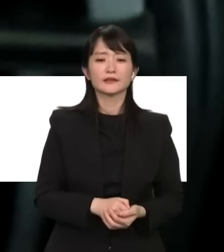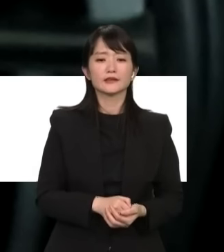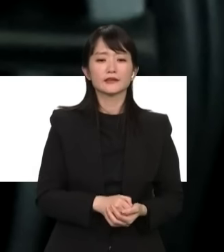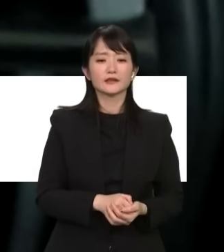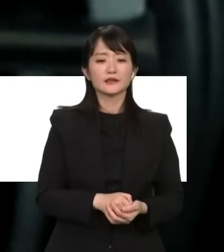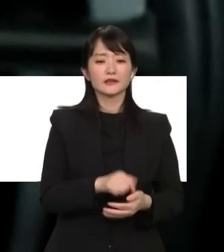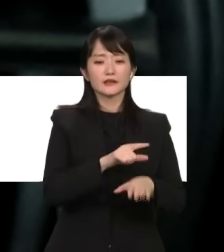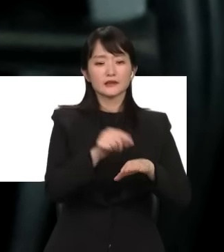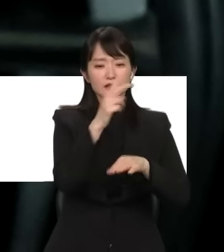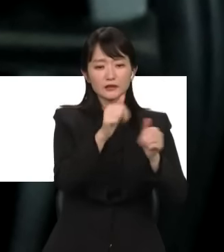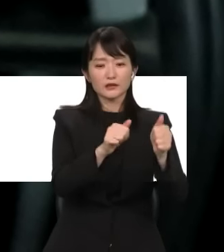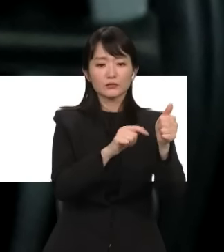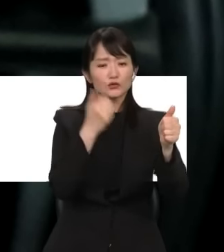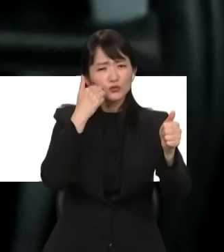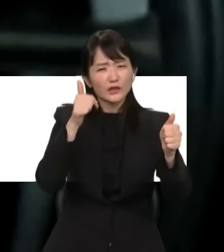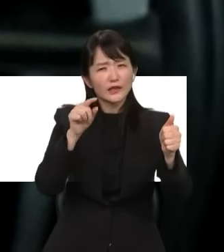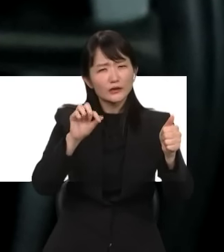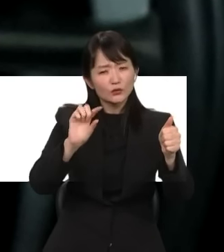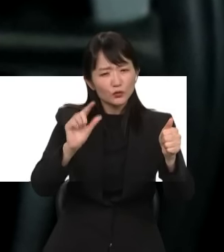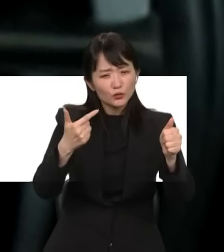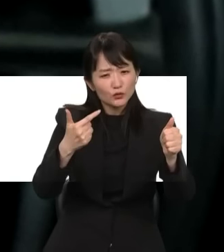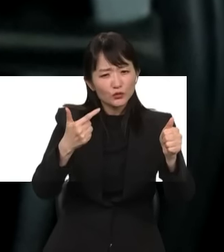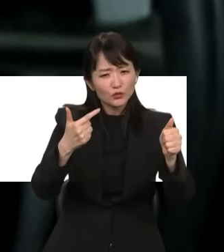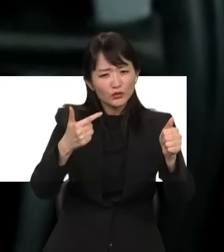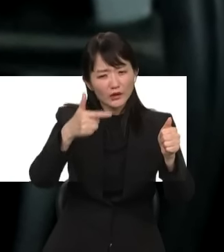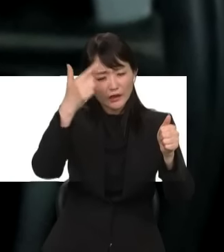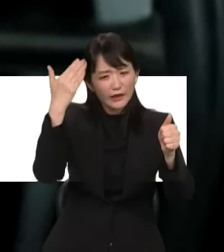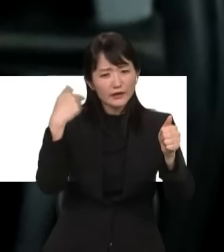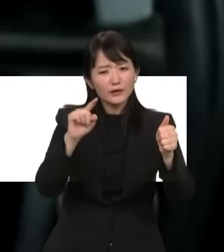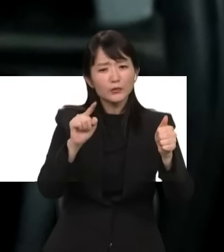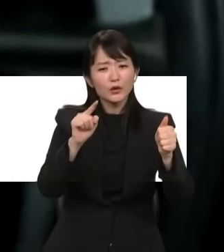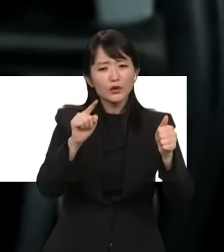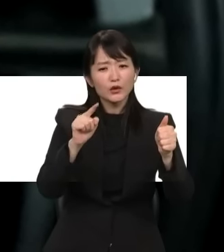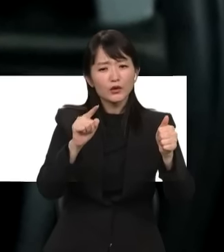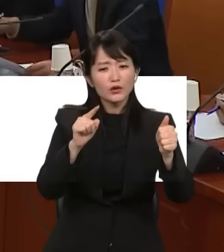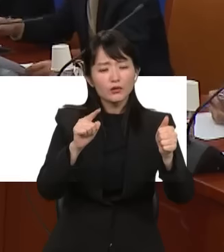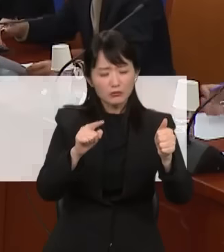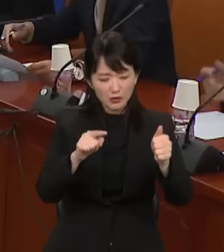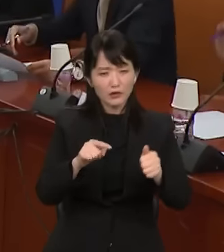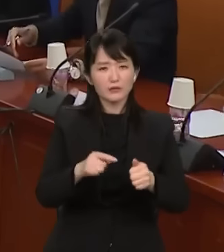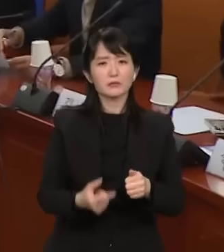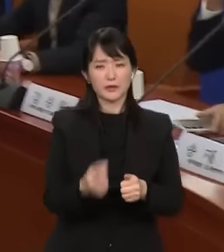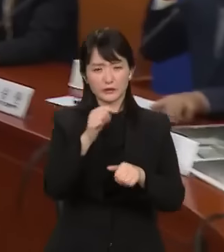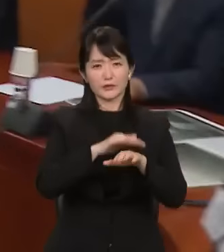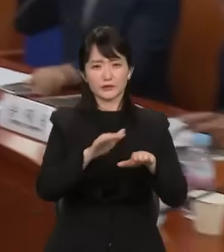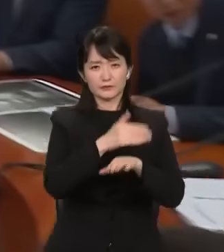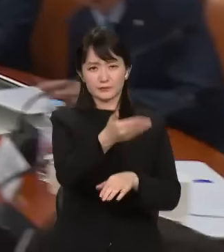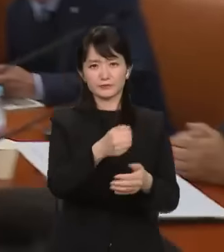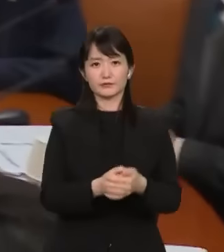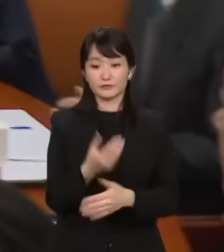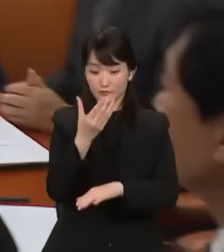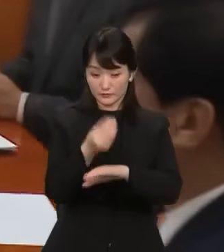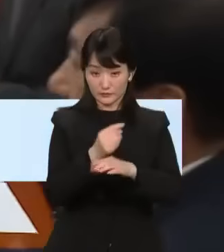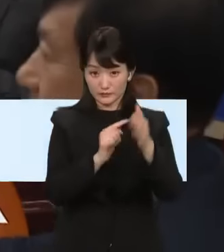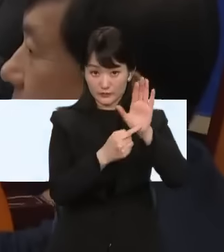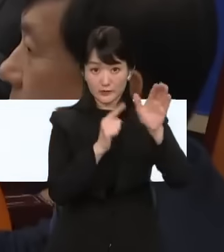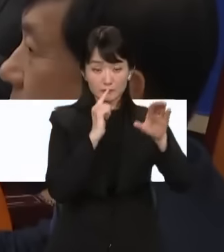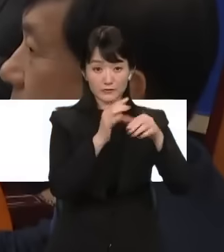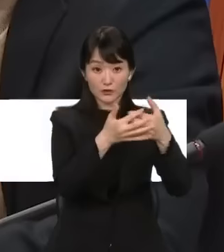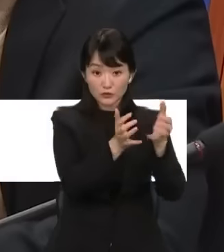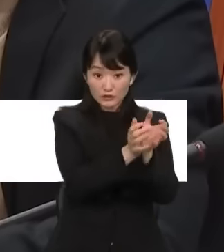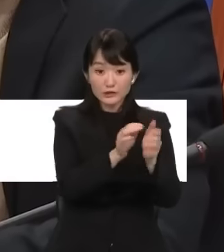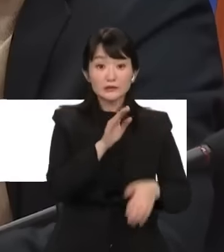저 한동훈이하고 그 옛날 그러가 뭐 한방 해결해 줬지 뭐. 녹취를 공개한 민주당은 실제로